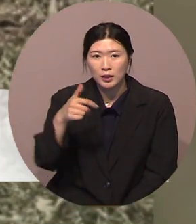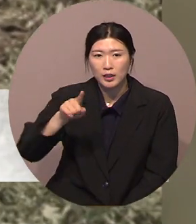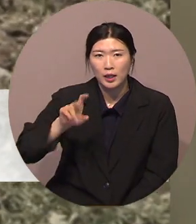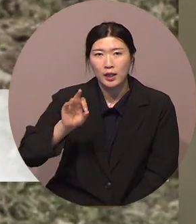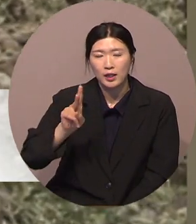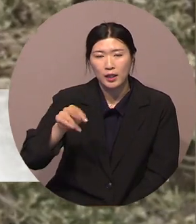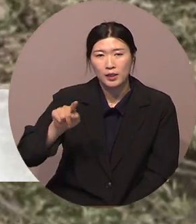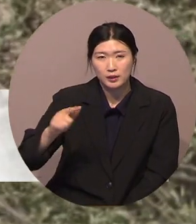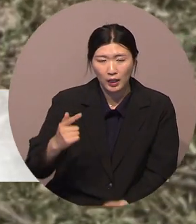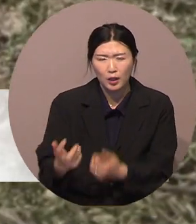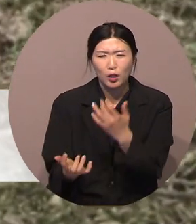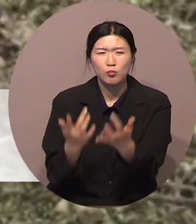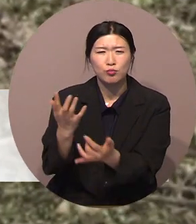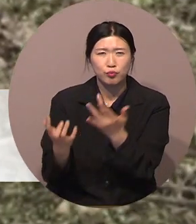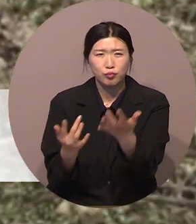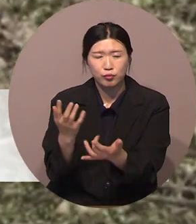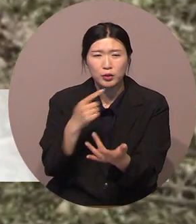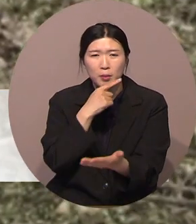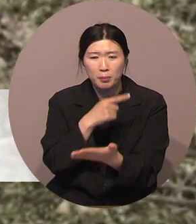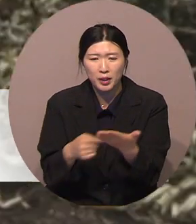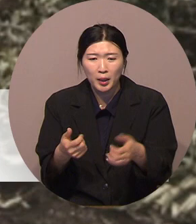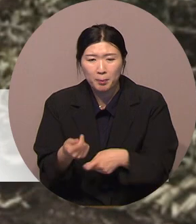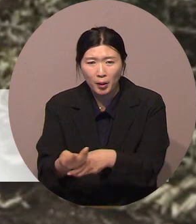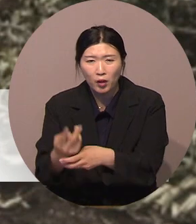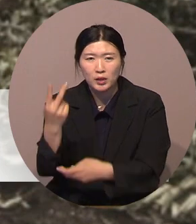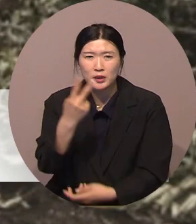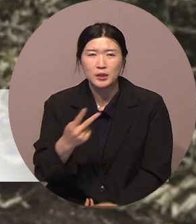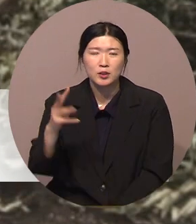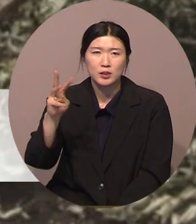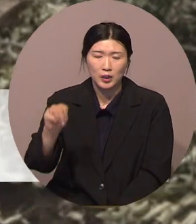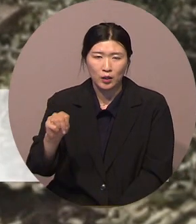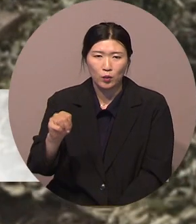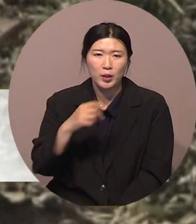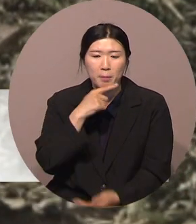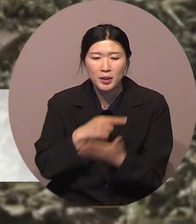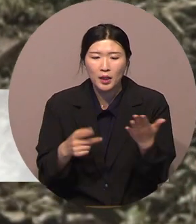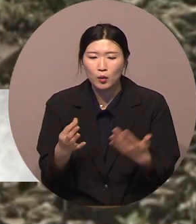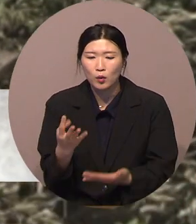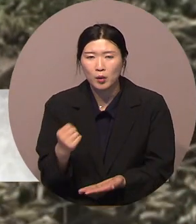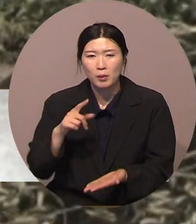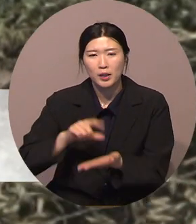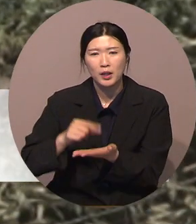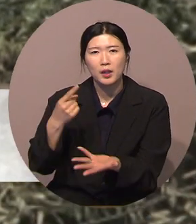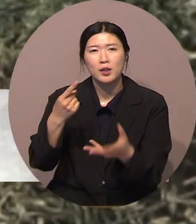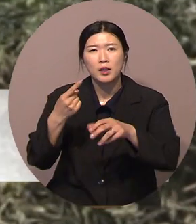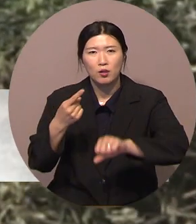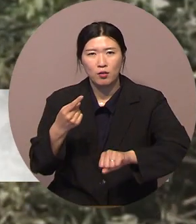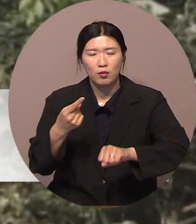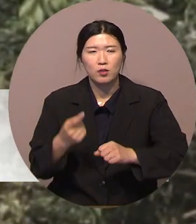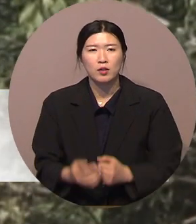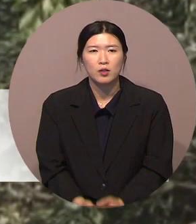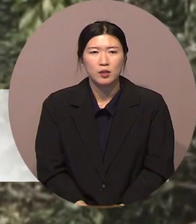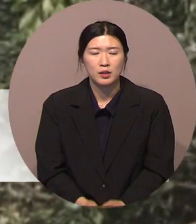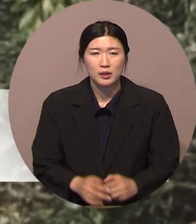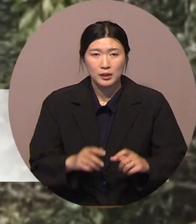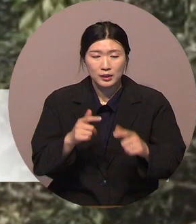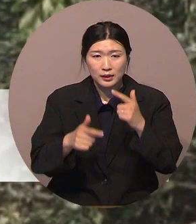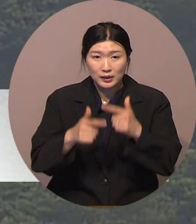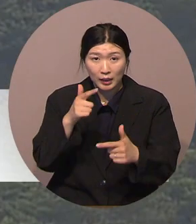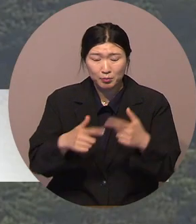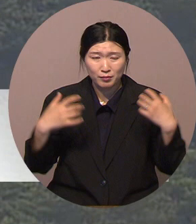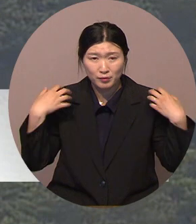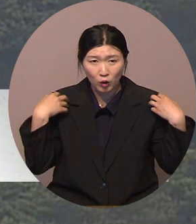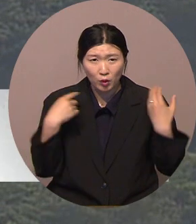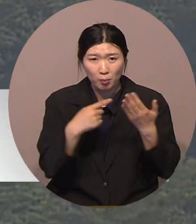가야 산에서도 부리나이야 2,000 제곱미터를 태우고 1억 원의 재산 피해를 냈습니다 산림당국은 산불